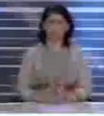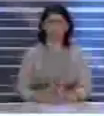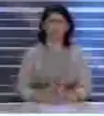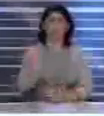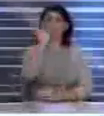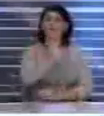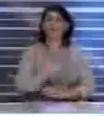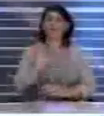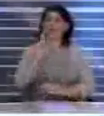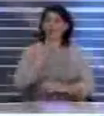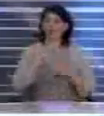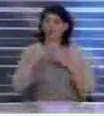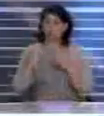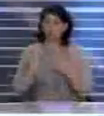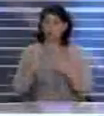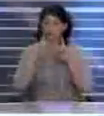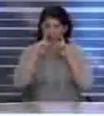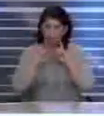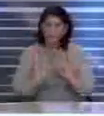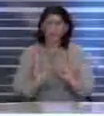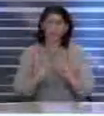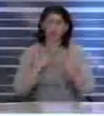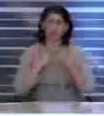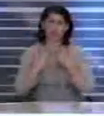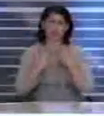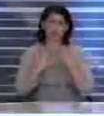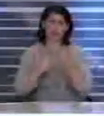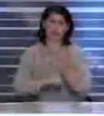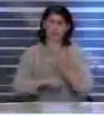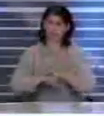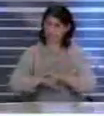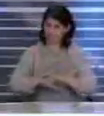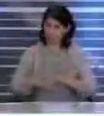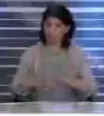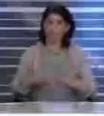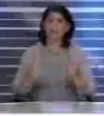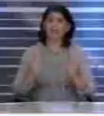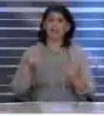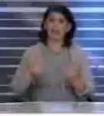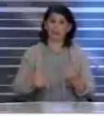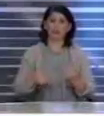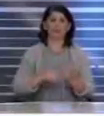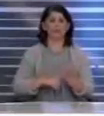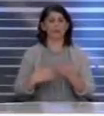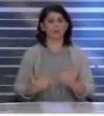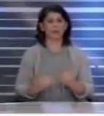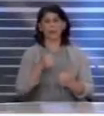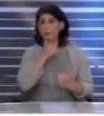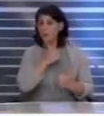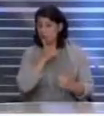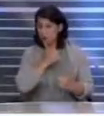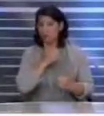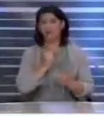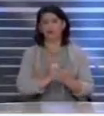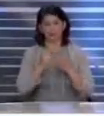των 27 είναι απαιτητικός διάλογος που πρέπει να ολοκληρώσουμε, και για να γίνει αυτό πρέπει να έχουμε υπομονή αλλά